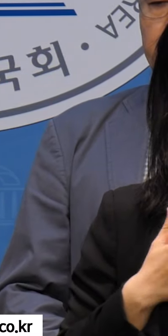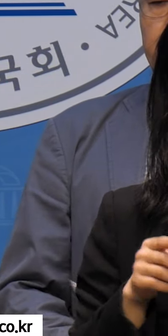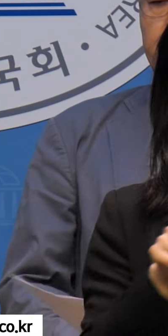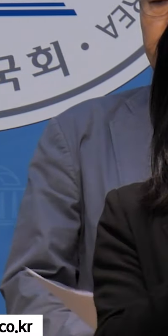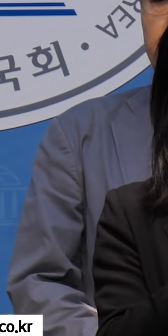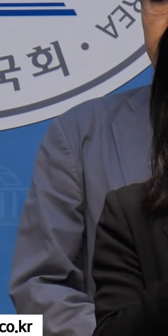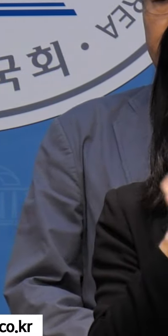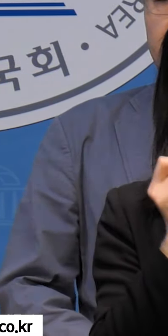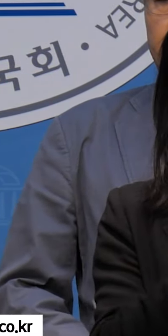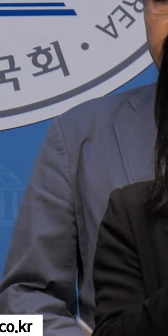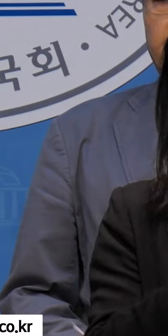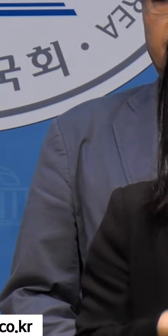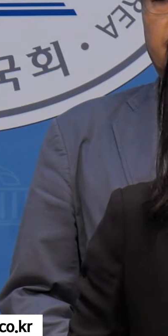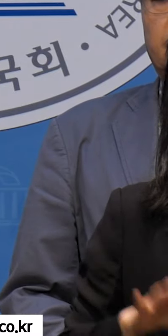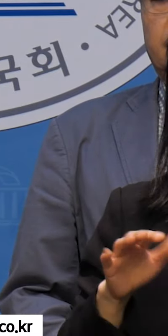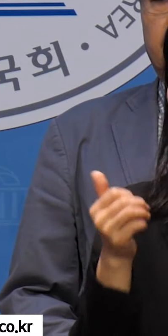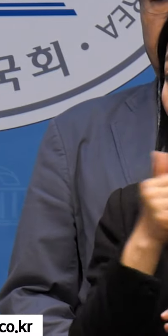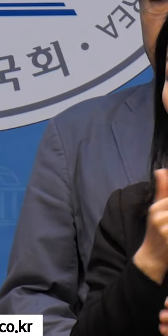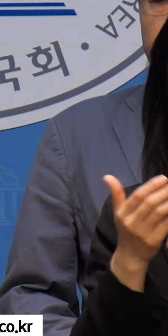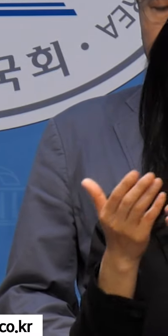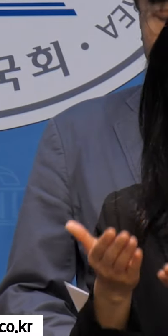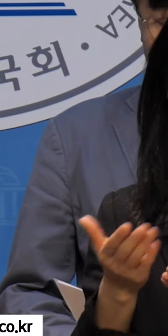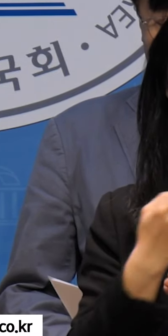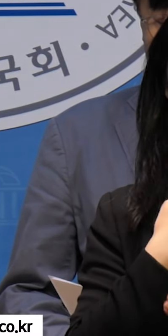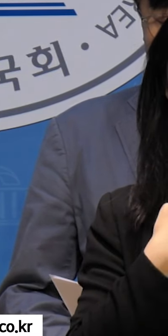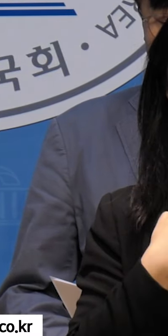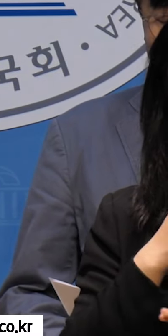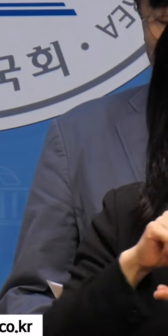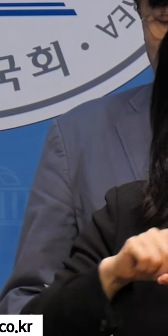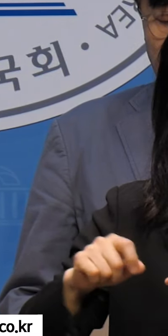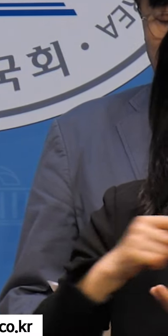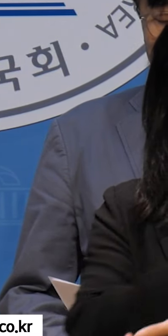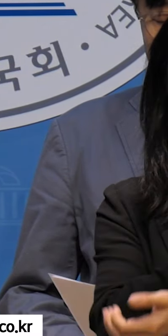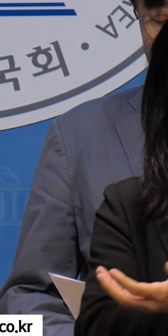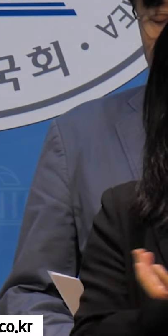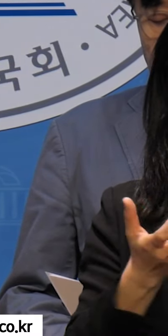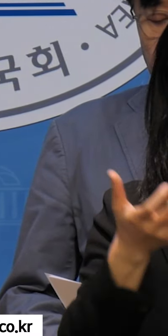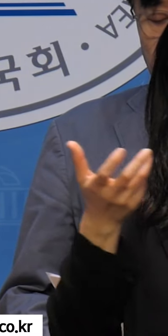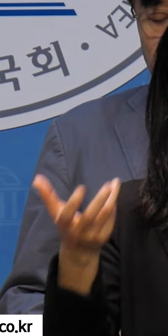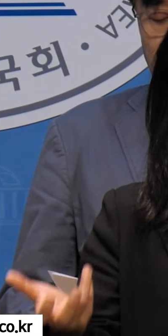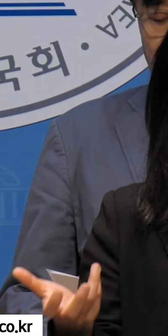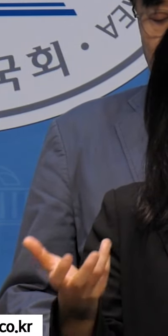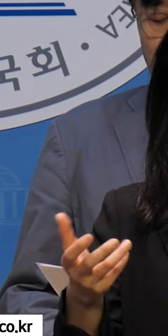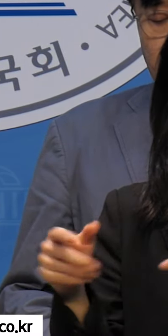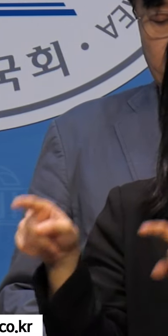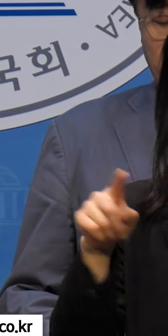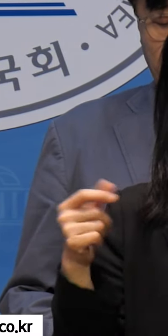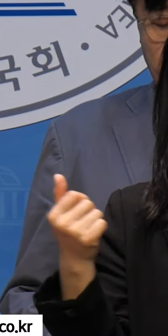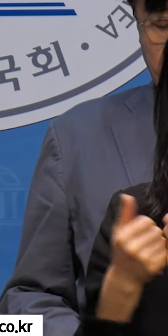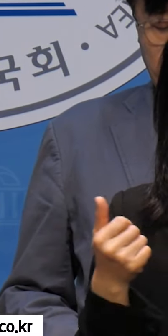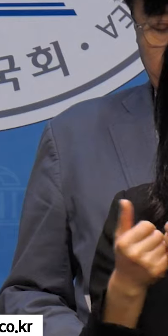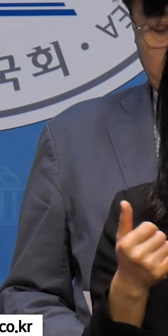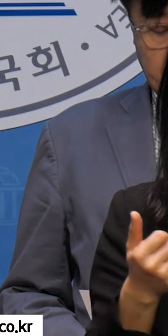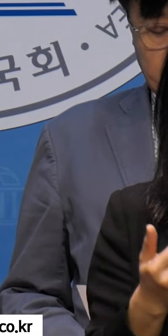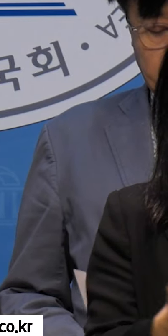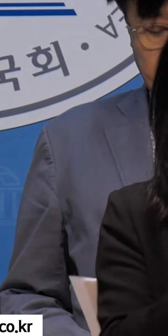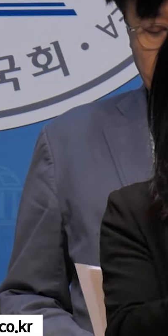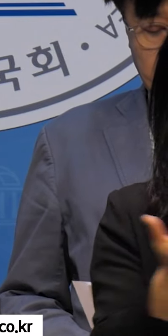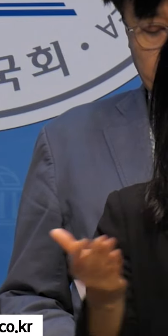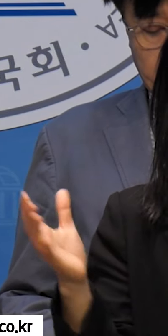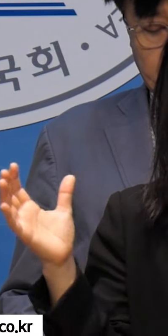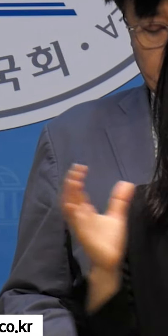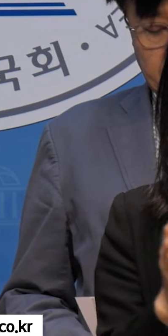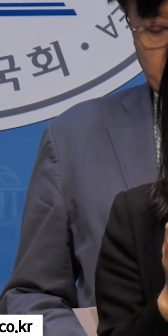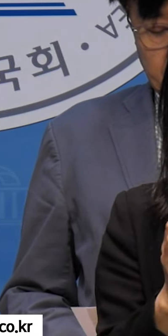그리고 방금 소개를 하신 지방분권전국회의 이렇게 3자 공동으로 기자회견을 개최하게